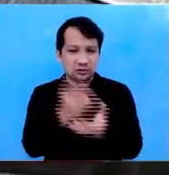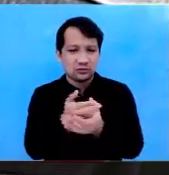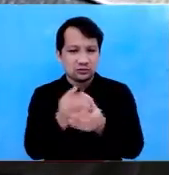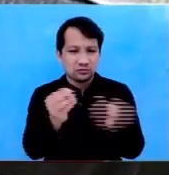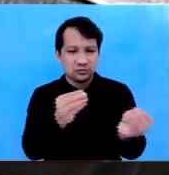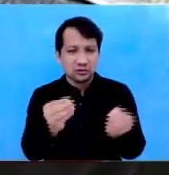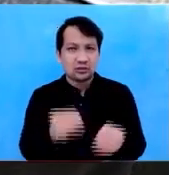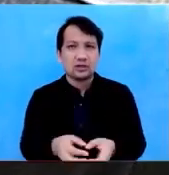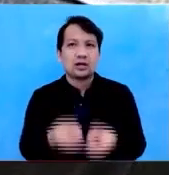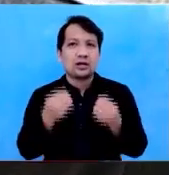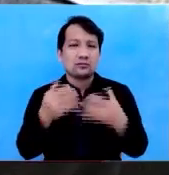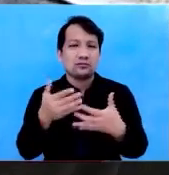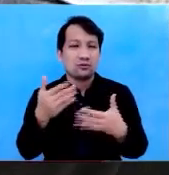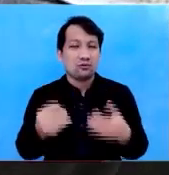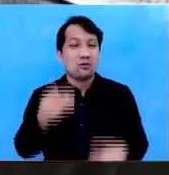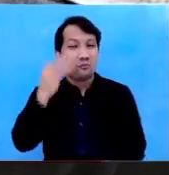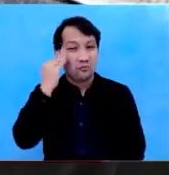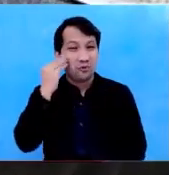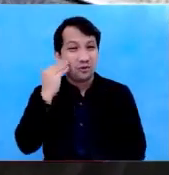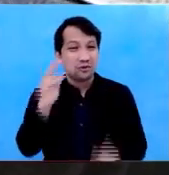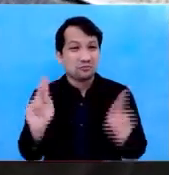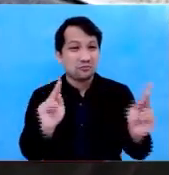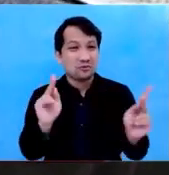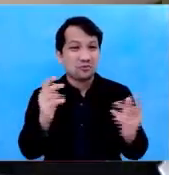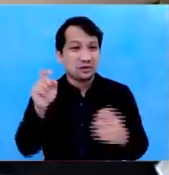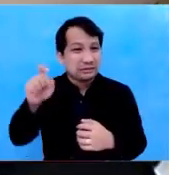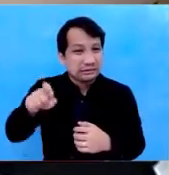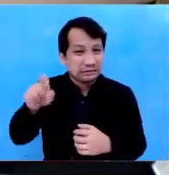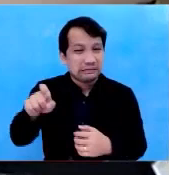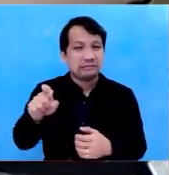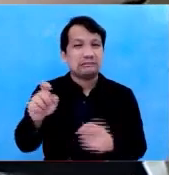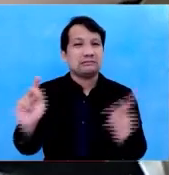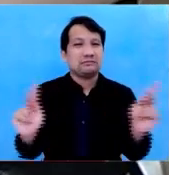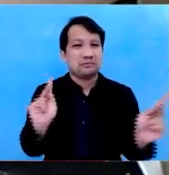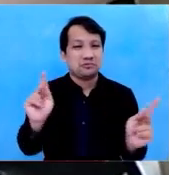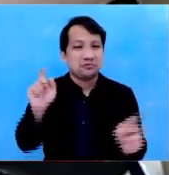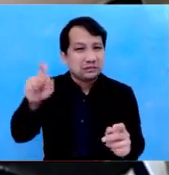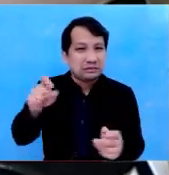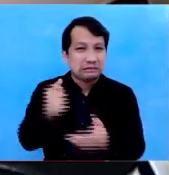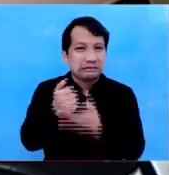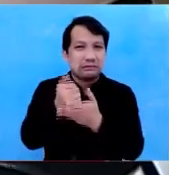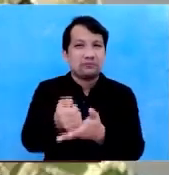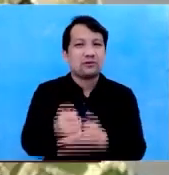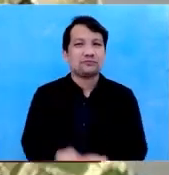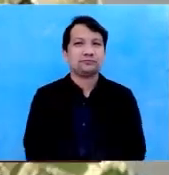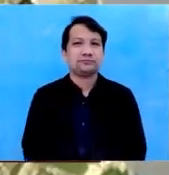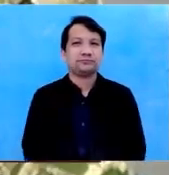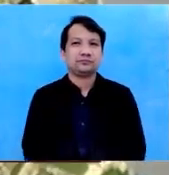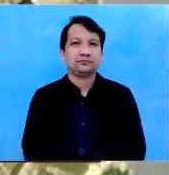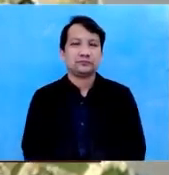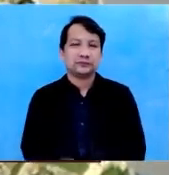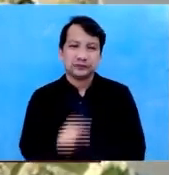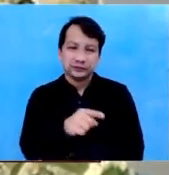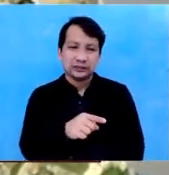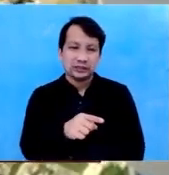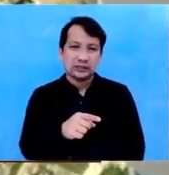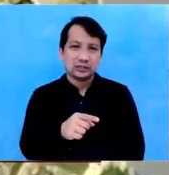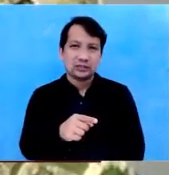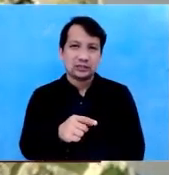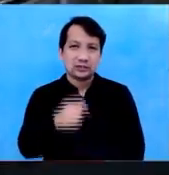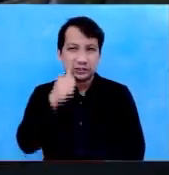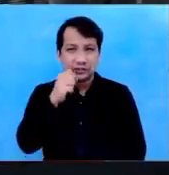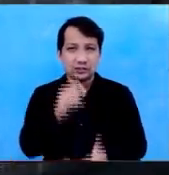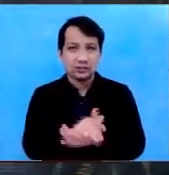Dahil mas marami daw po taong nangangailangan doon. Hindi naman malaman ni Mina, misis ng nasawing rescuer na si